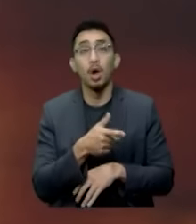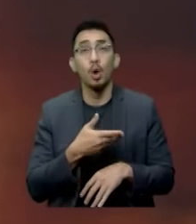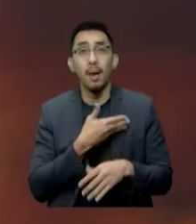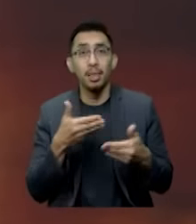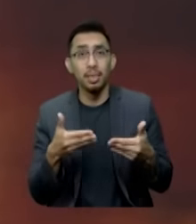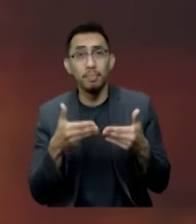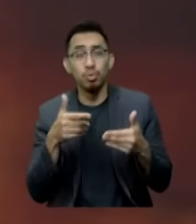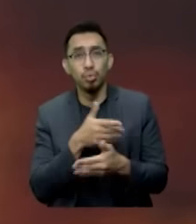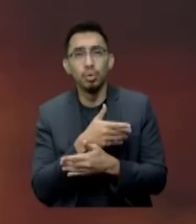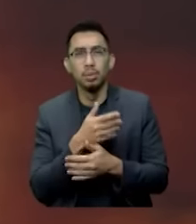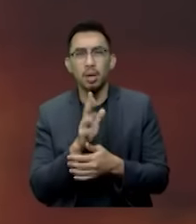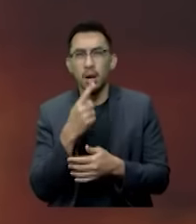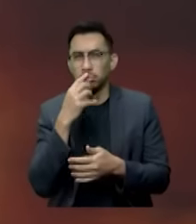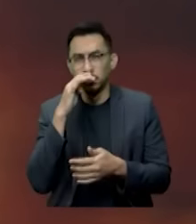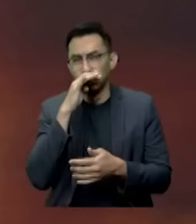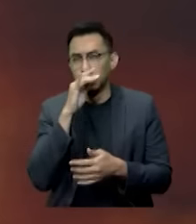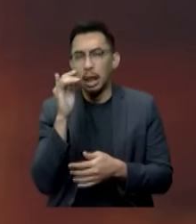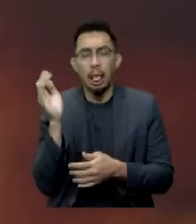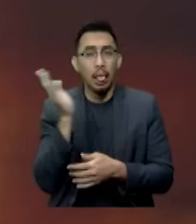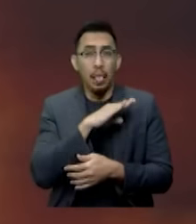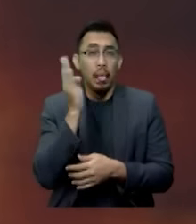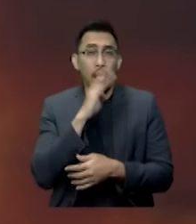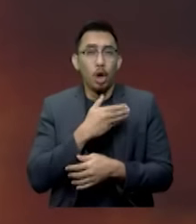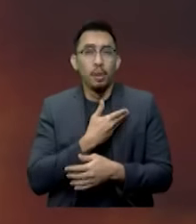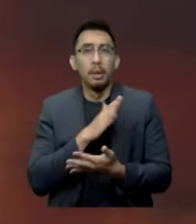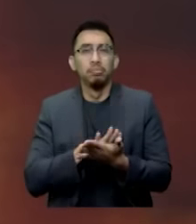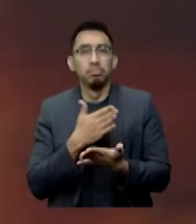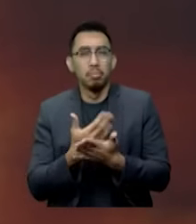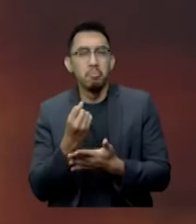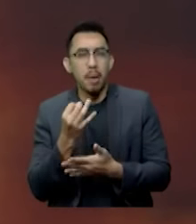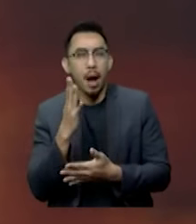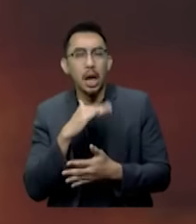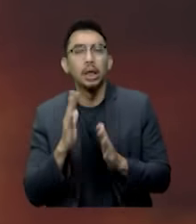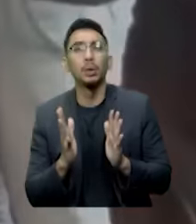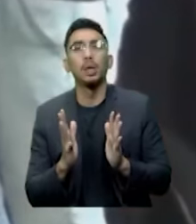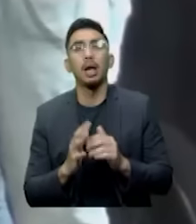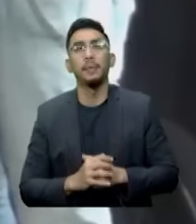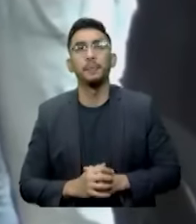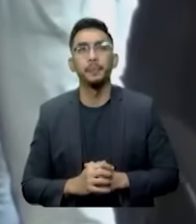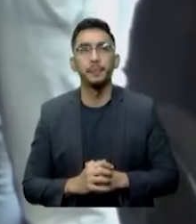telah mengeluarkan aroma tak sedap. Diduga korban telah tewas sejak beberapa hari lalu.